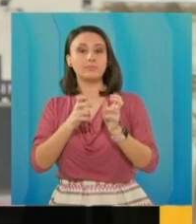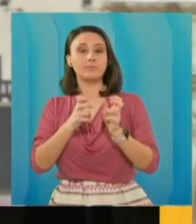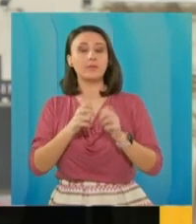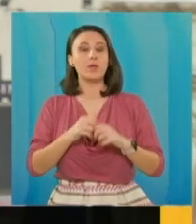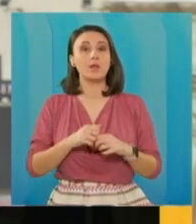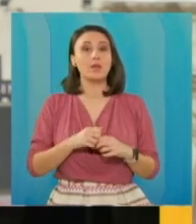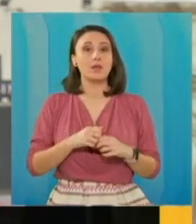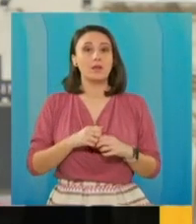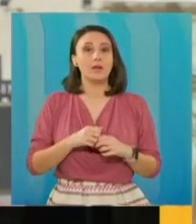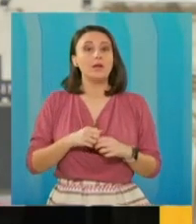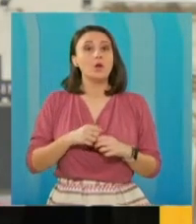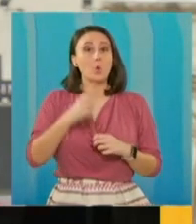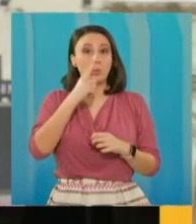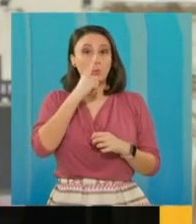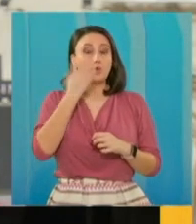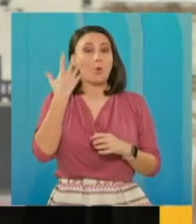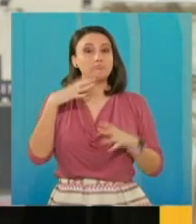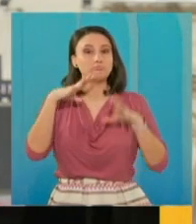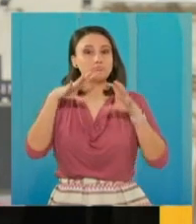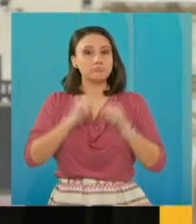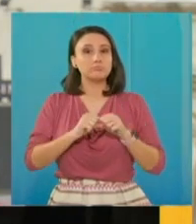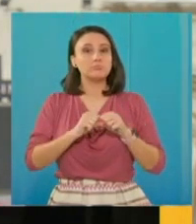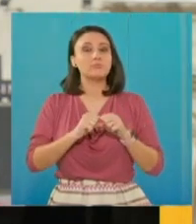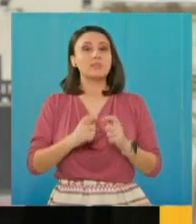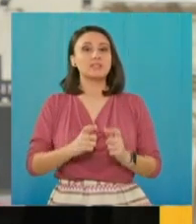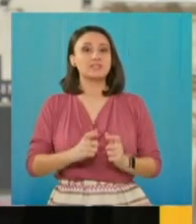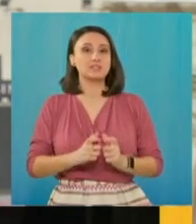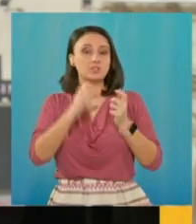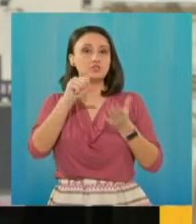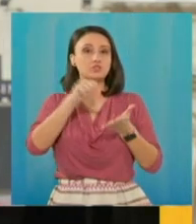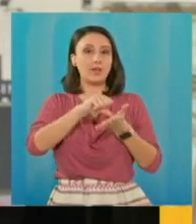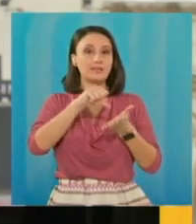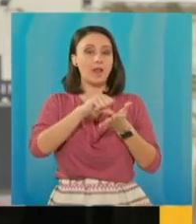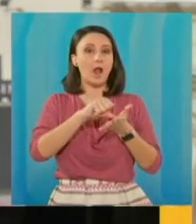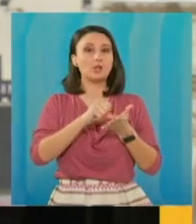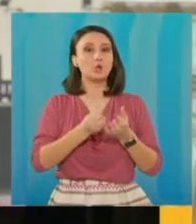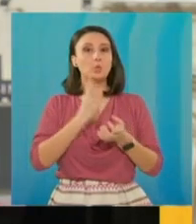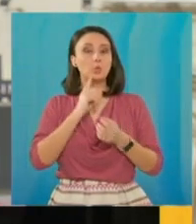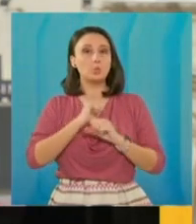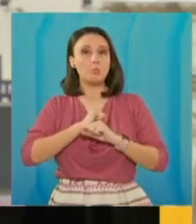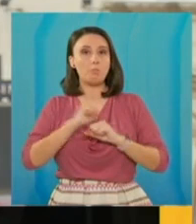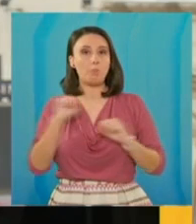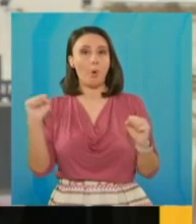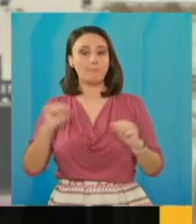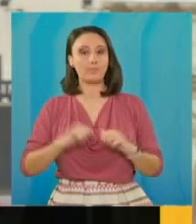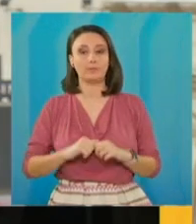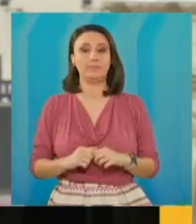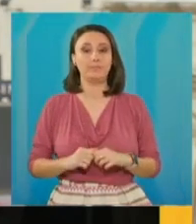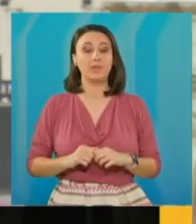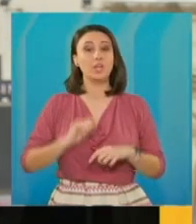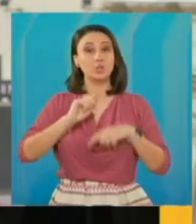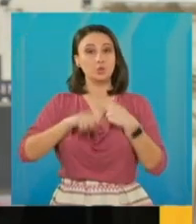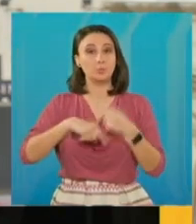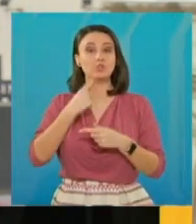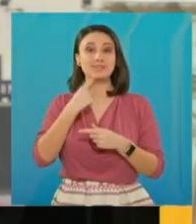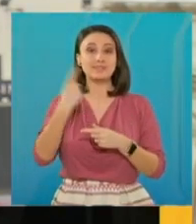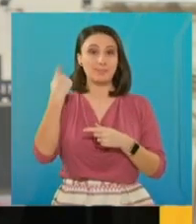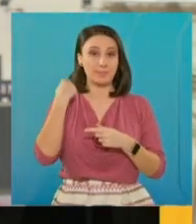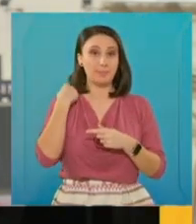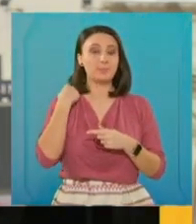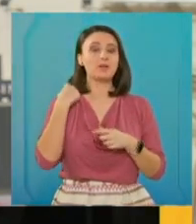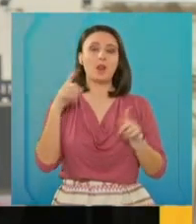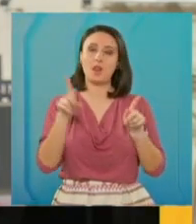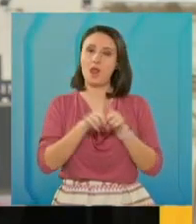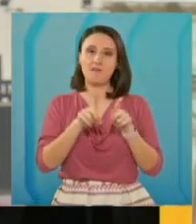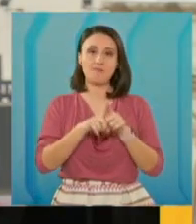de la Moscova, rușii au pus monopol pe centrala nucleară Zaporojie, după ce săptămâna trecută au fost bombardamente în zonă. Și azi noapte au